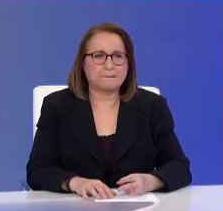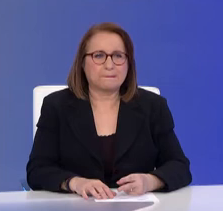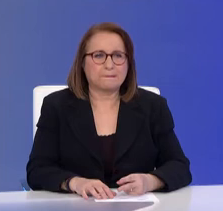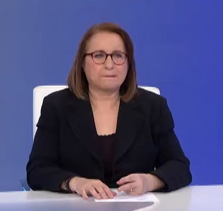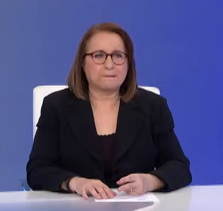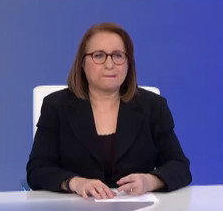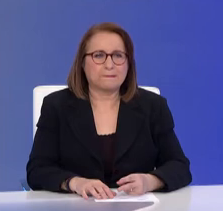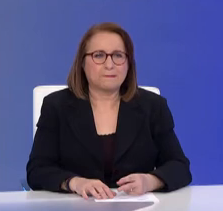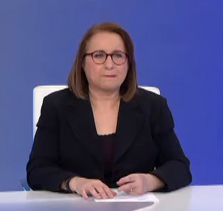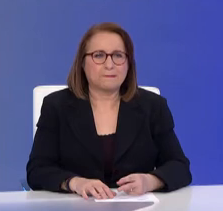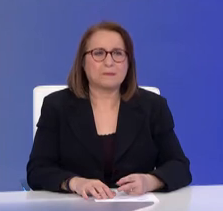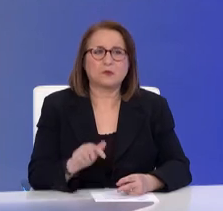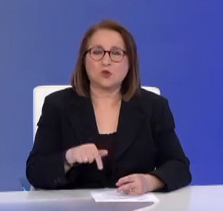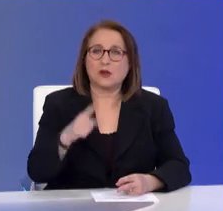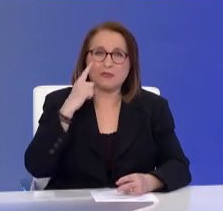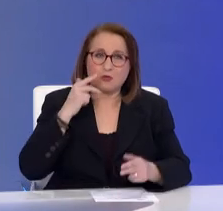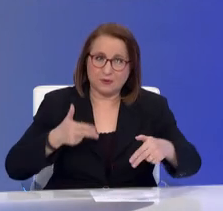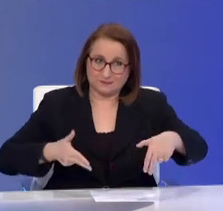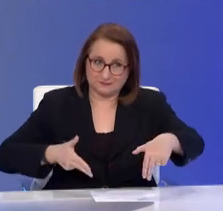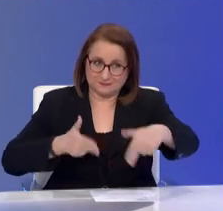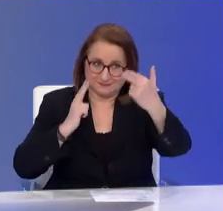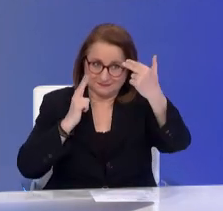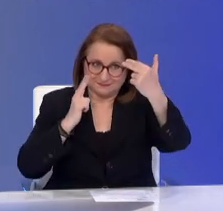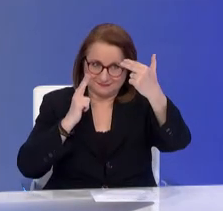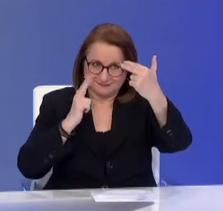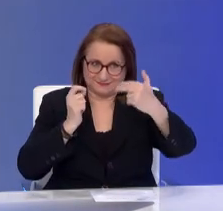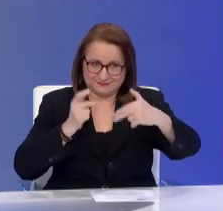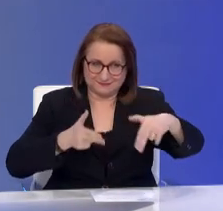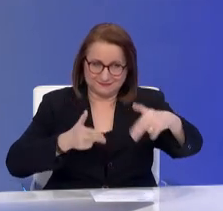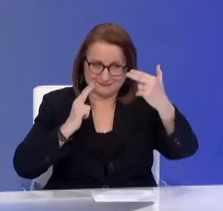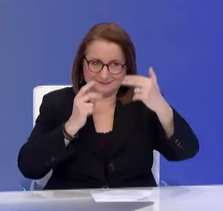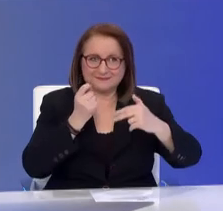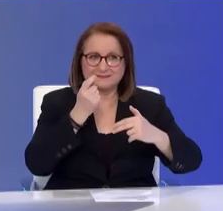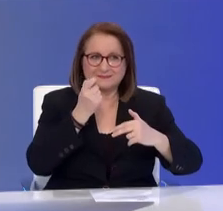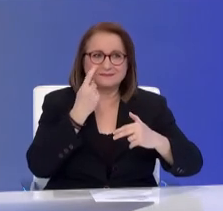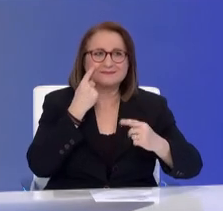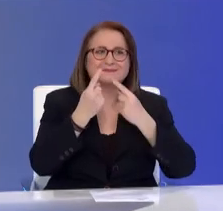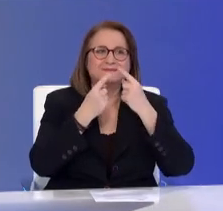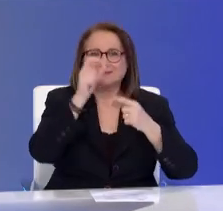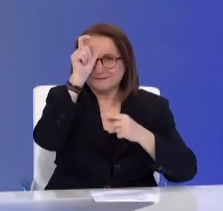projection on online. Θα έχουμε μια online σύνδεση